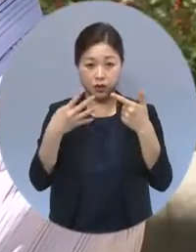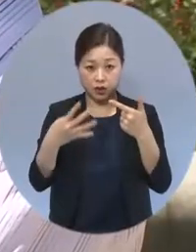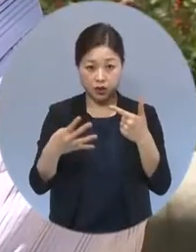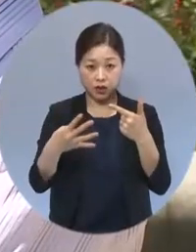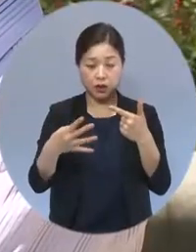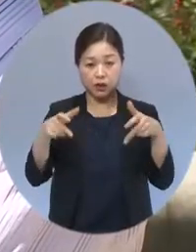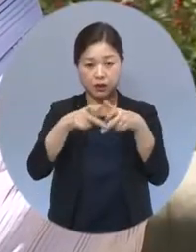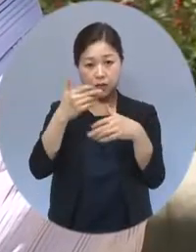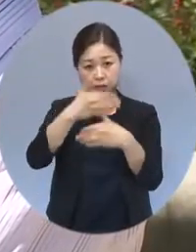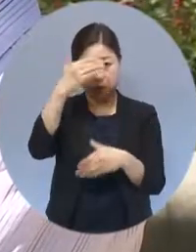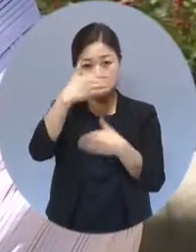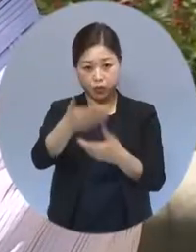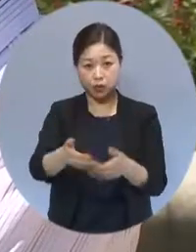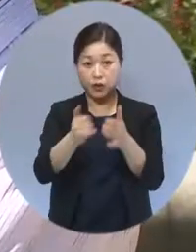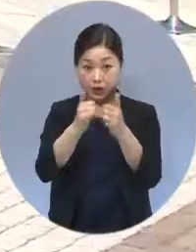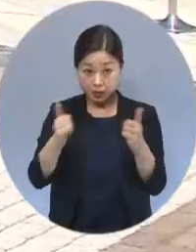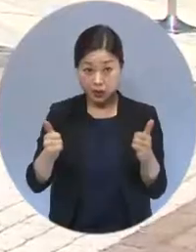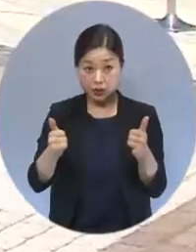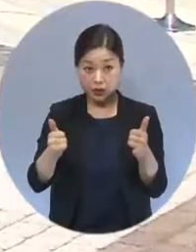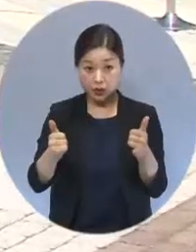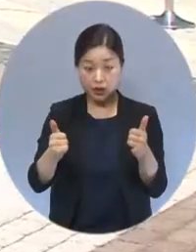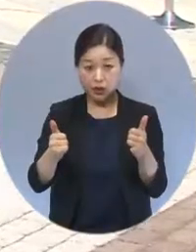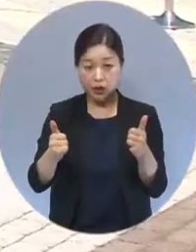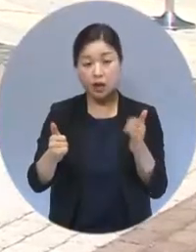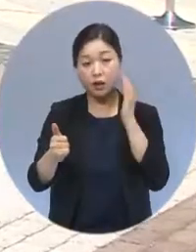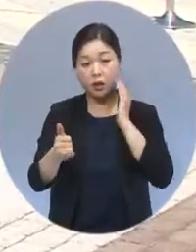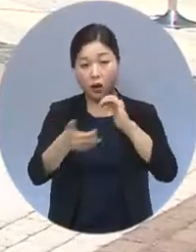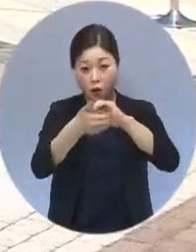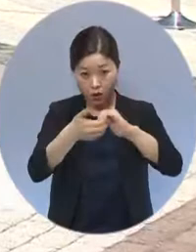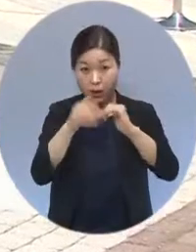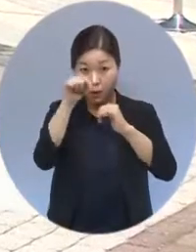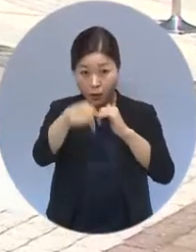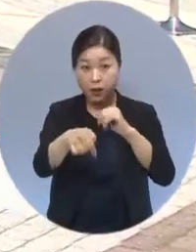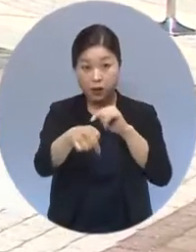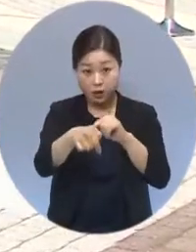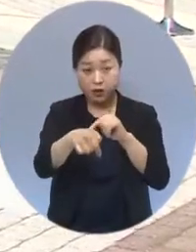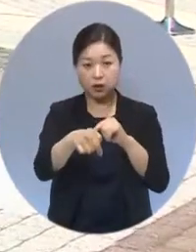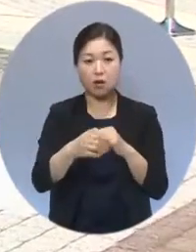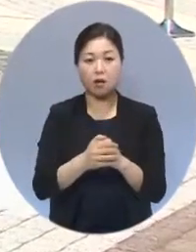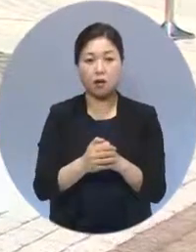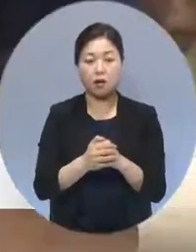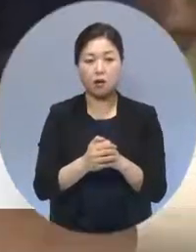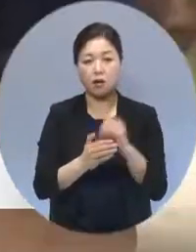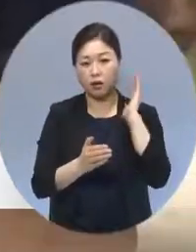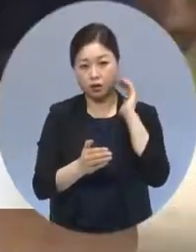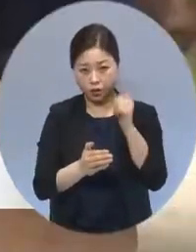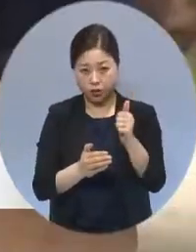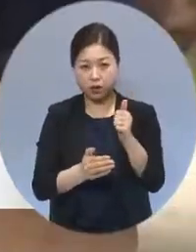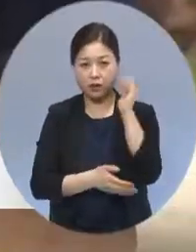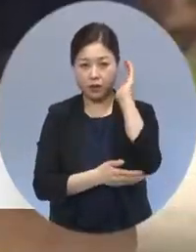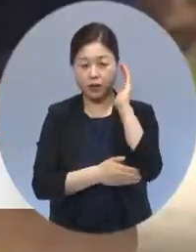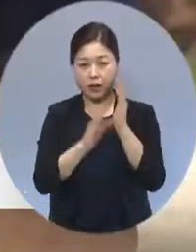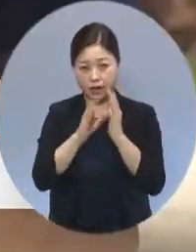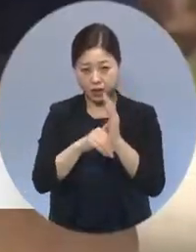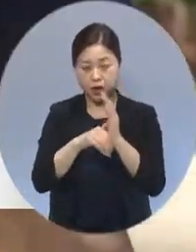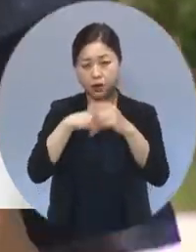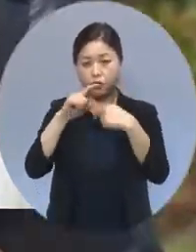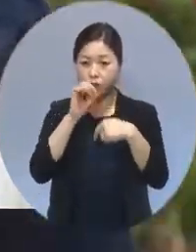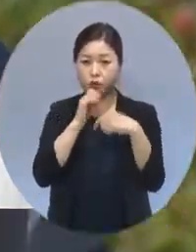장애의 병을 허무는 사람들은 청와대 앞에서 대통령 기자회견 등에 수어 통역사 배치를 요청하는